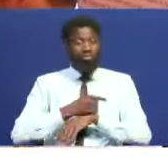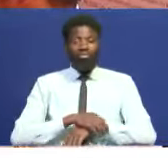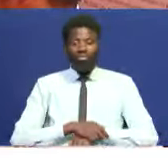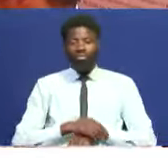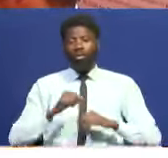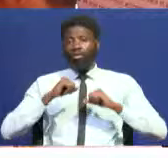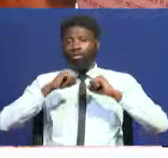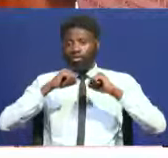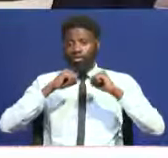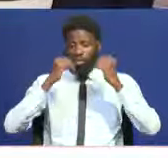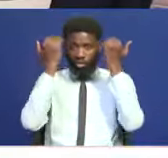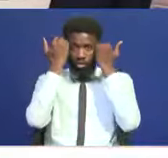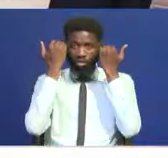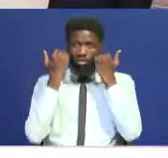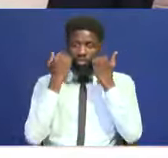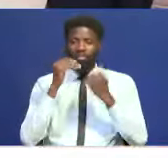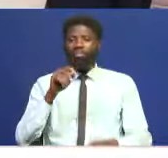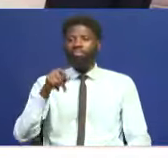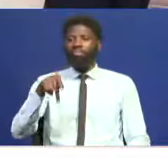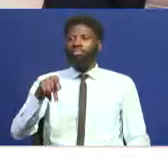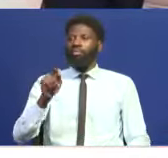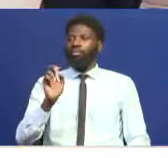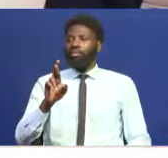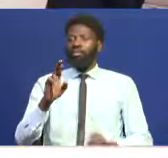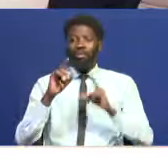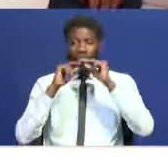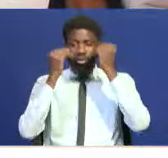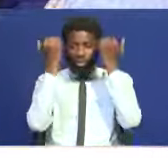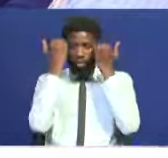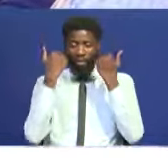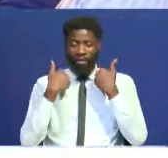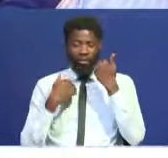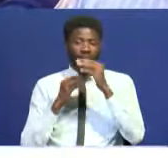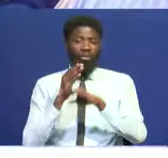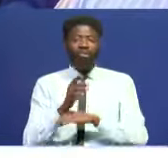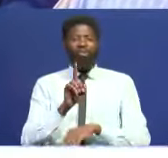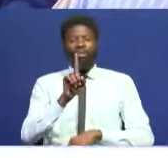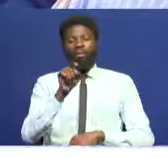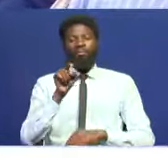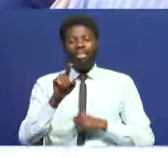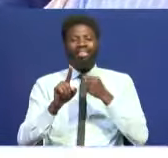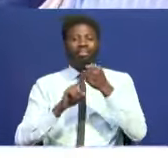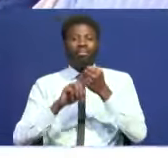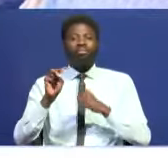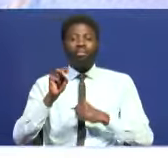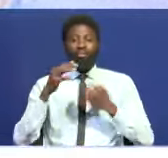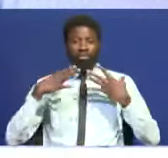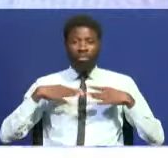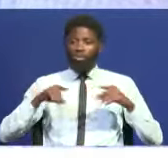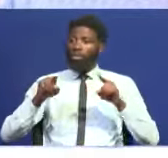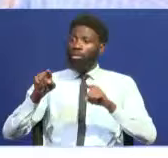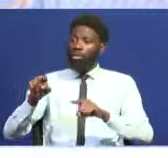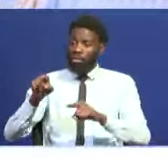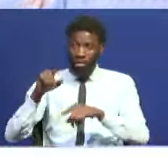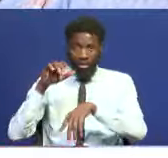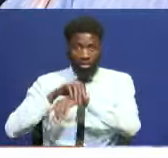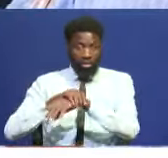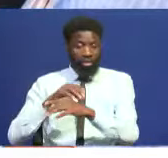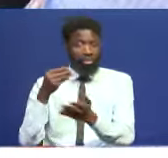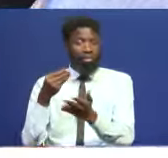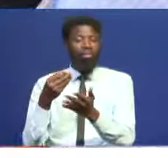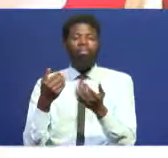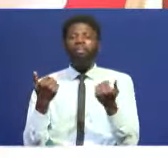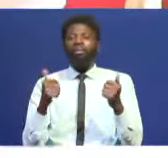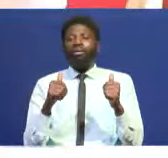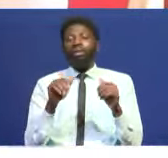alisema kwa mahakama inashikilia mali ya thamani ya zaidi ya shilingi milioni 1.6 ambayo wenyewe hawajachukua, na kaimiza wahusika